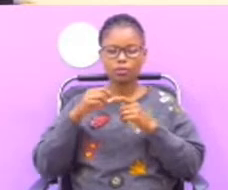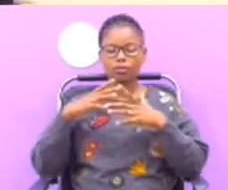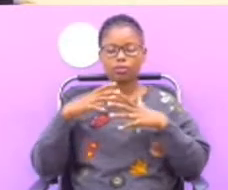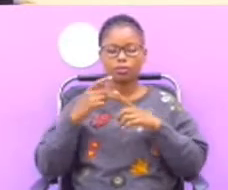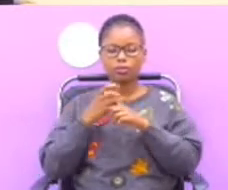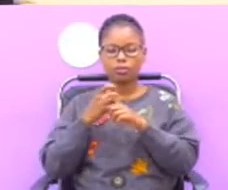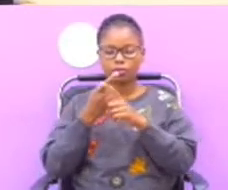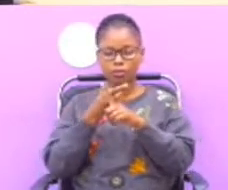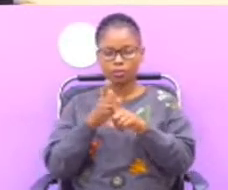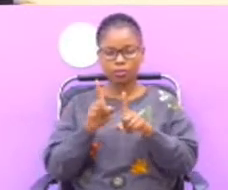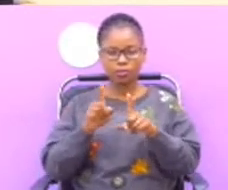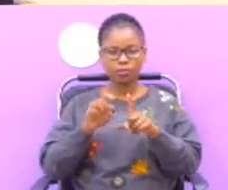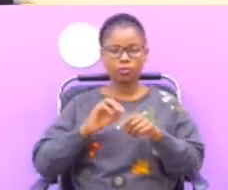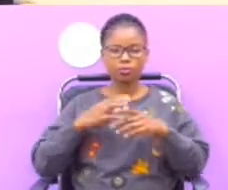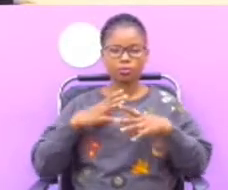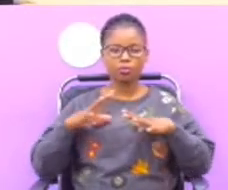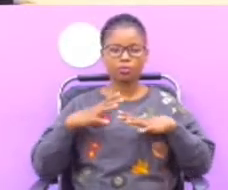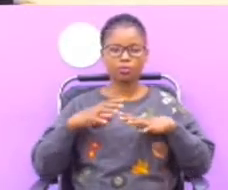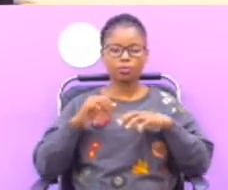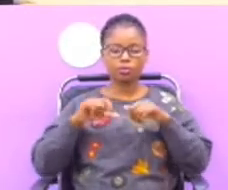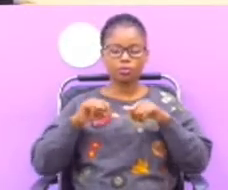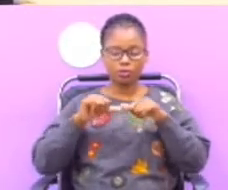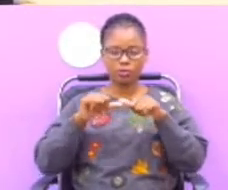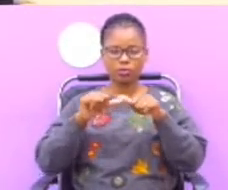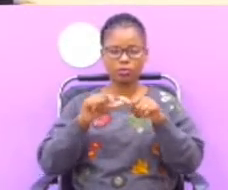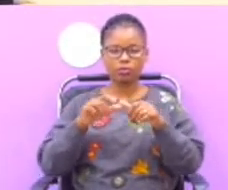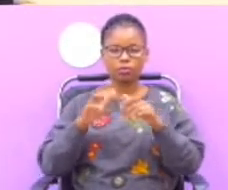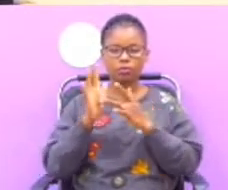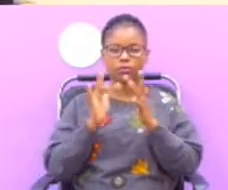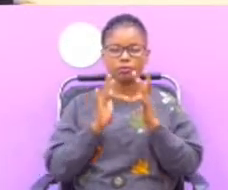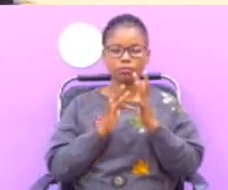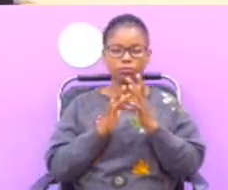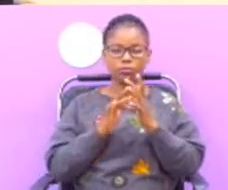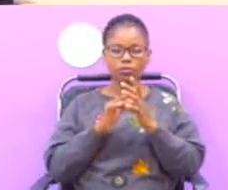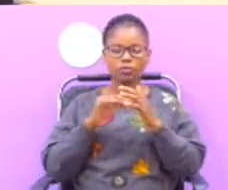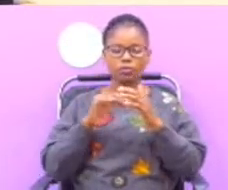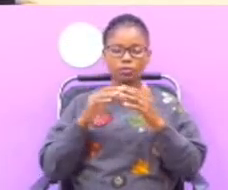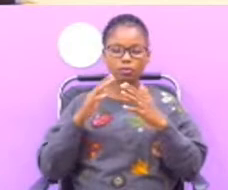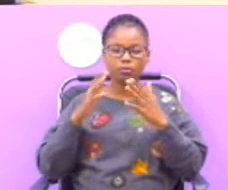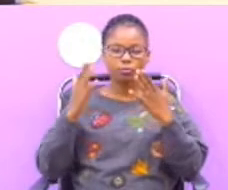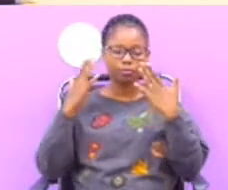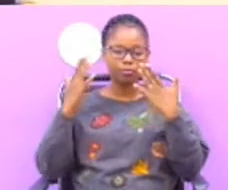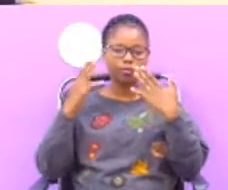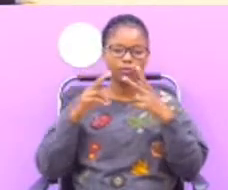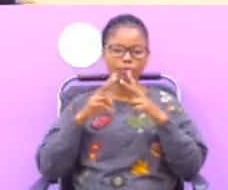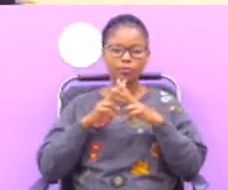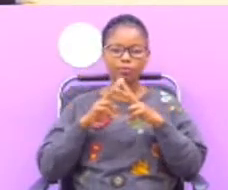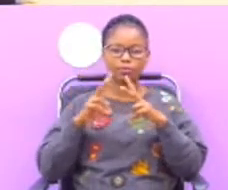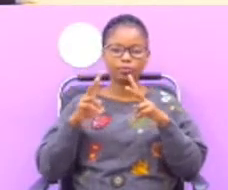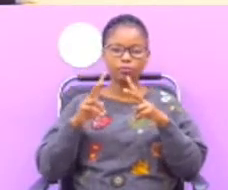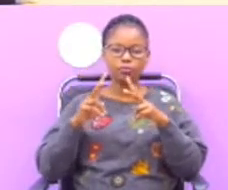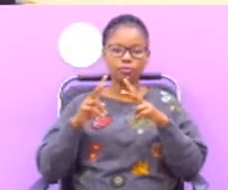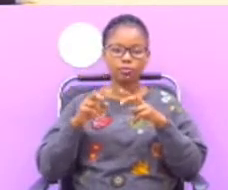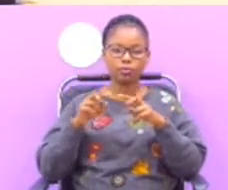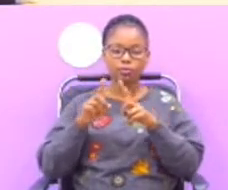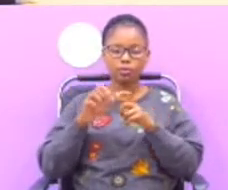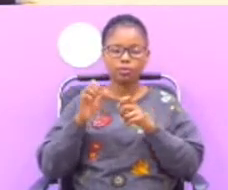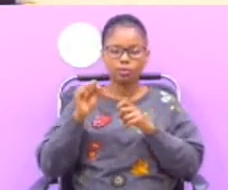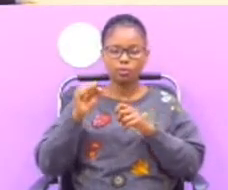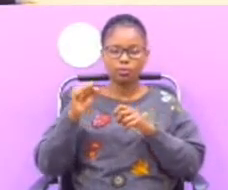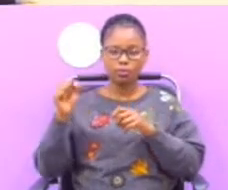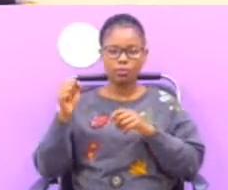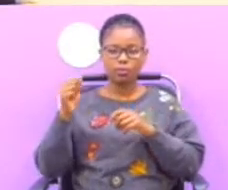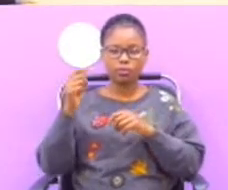ũkombo-inĩ nĩgetha tũgatũrania na Jesu mĩaka ĩtarĩ mũthia acio nao nĩ andũ a mwena